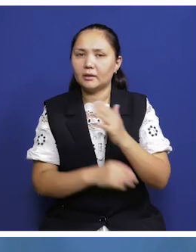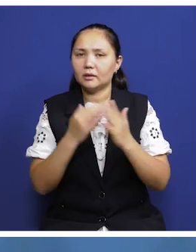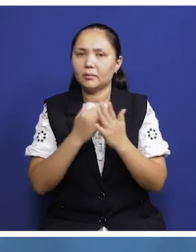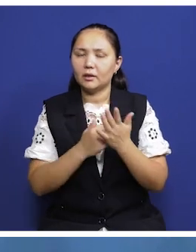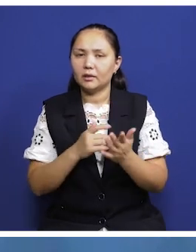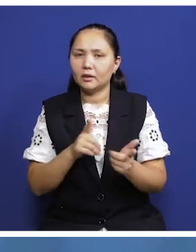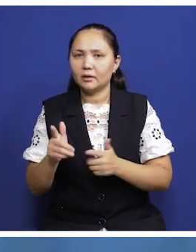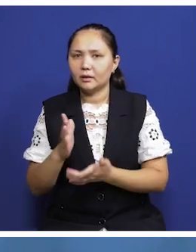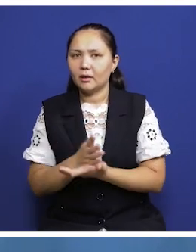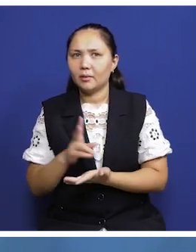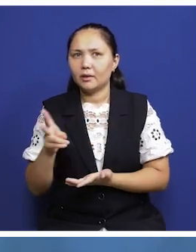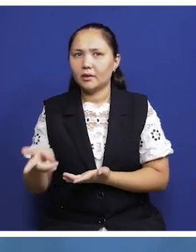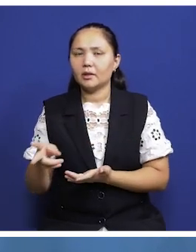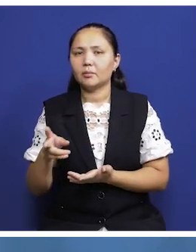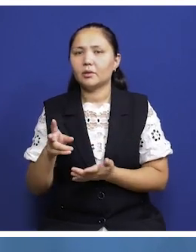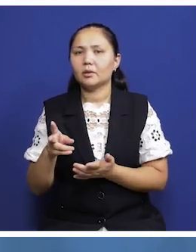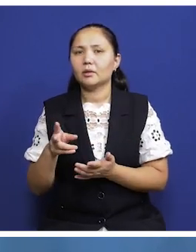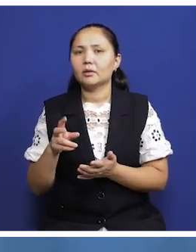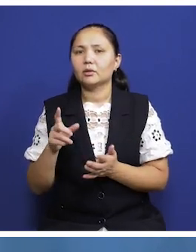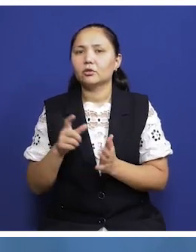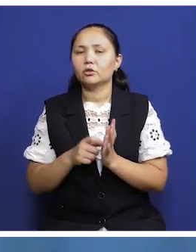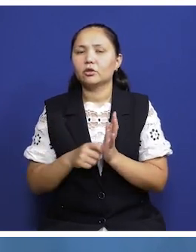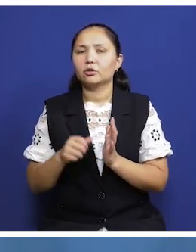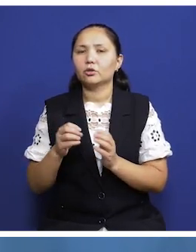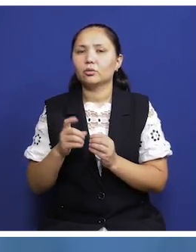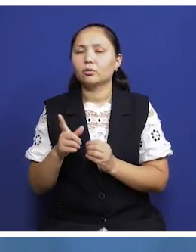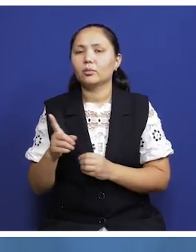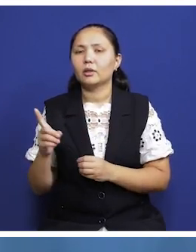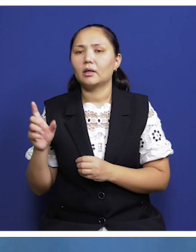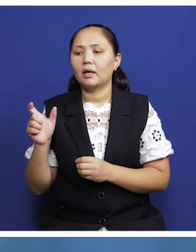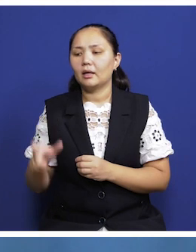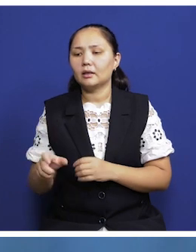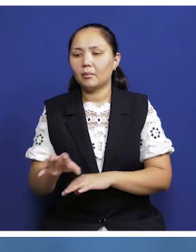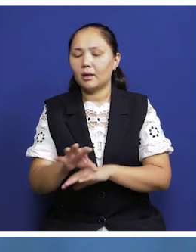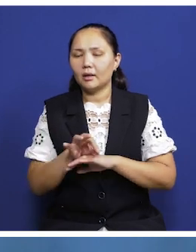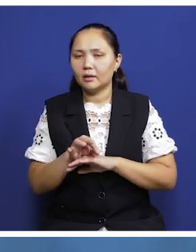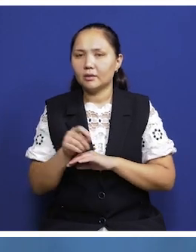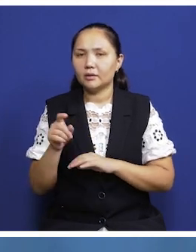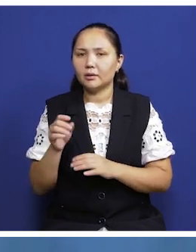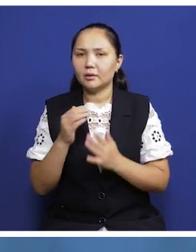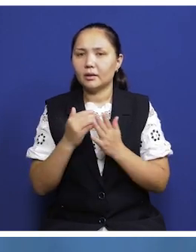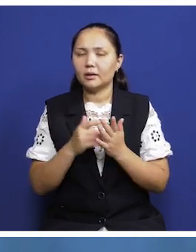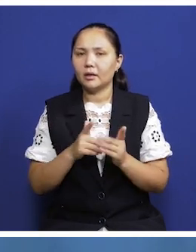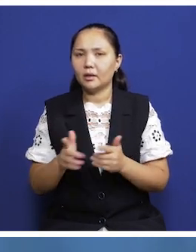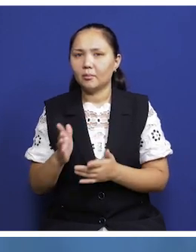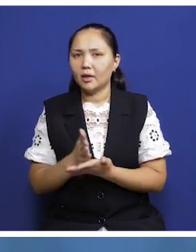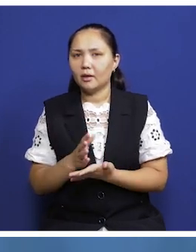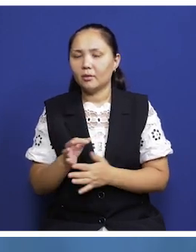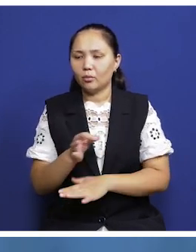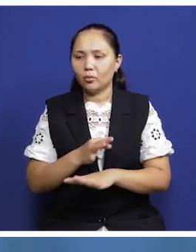қосымша 2711 абонент қосуға мүмкіндік береді. Тұрғындардың қамту деңгейі жалпы аудан